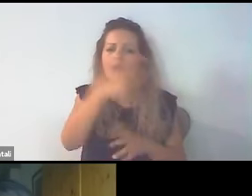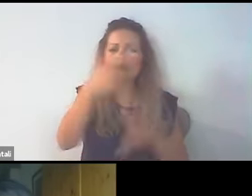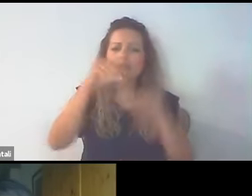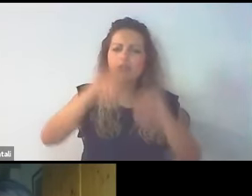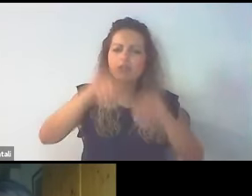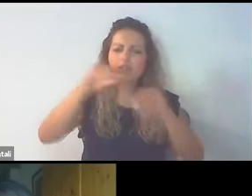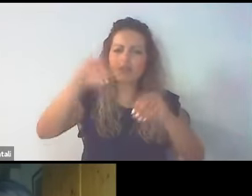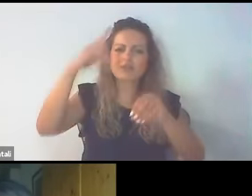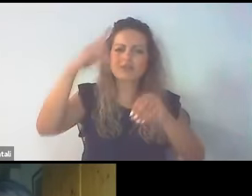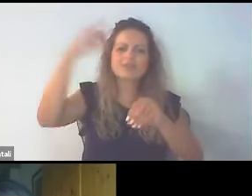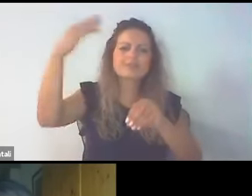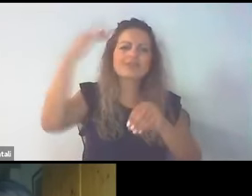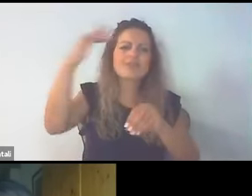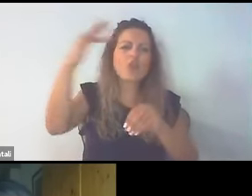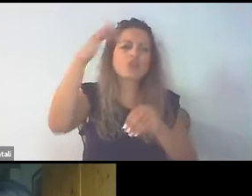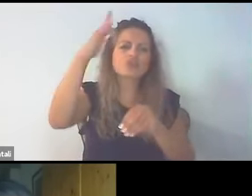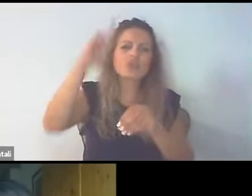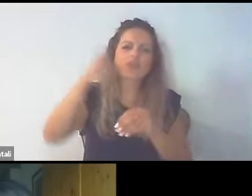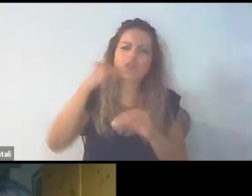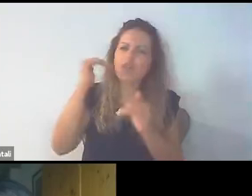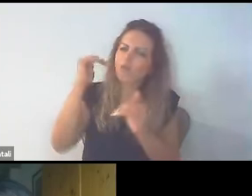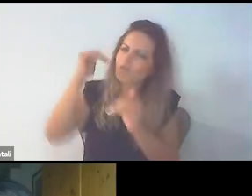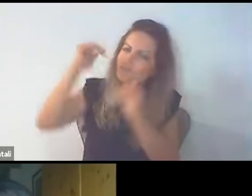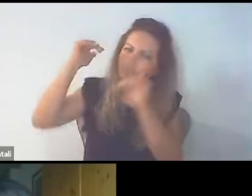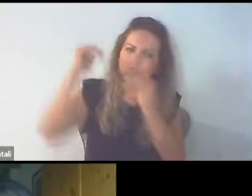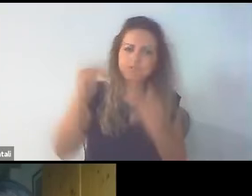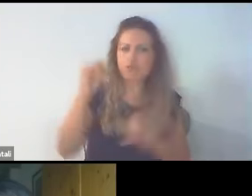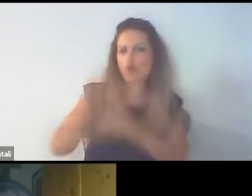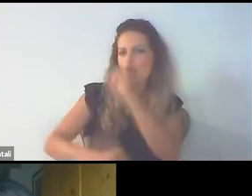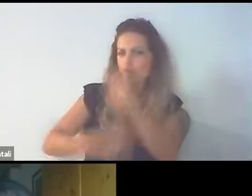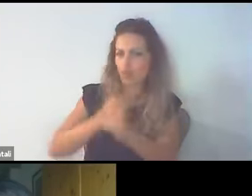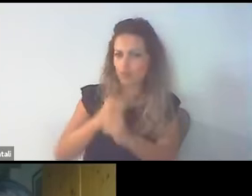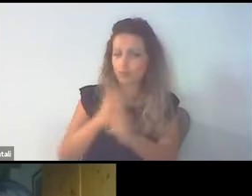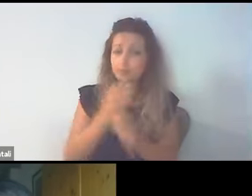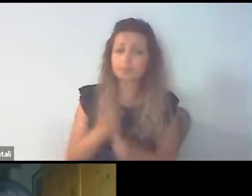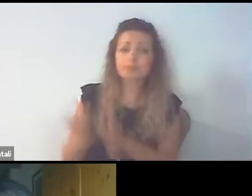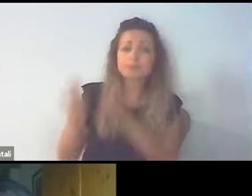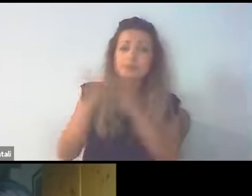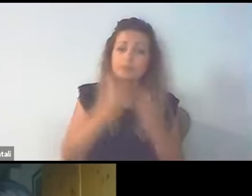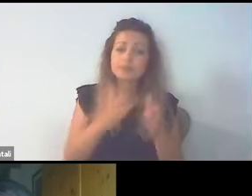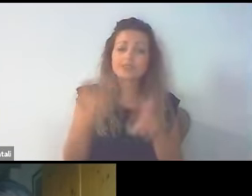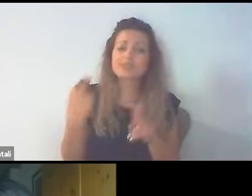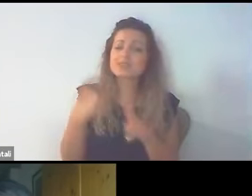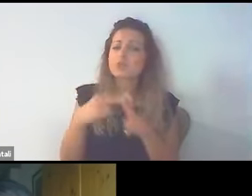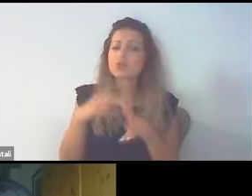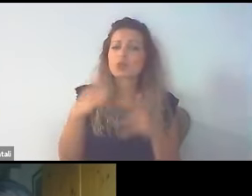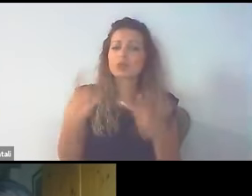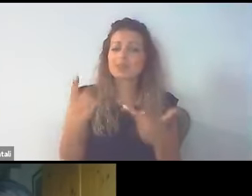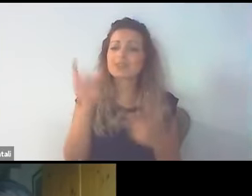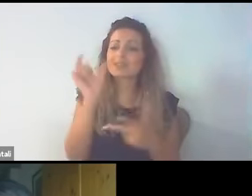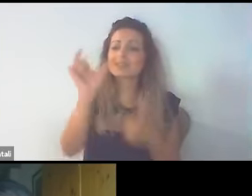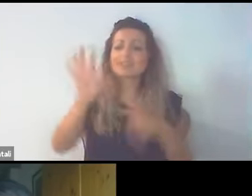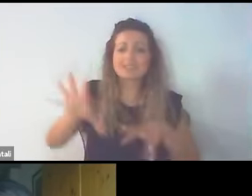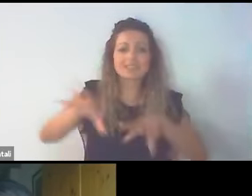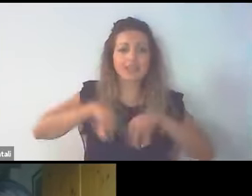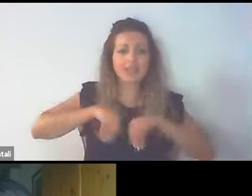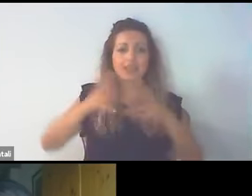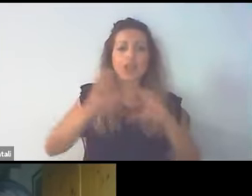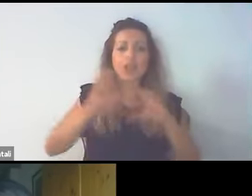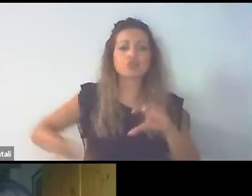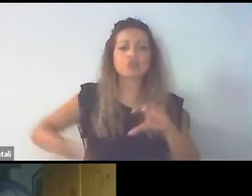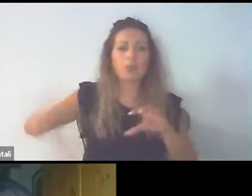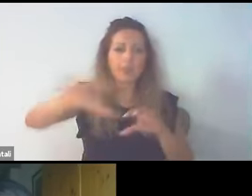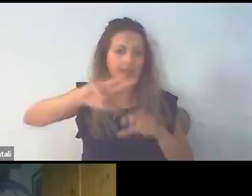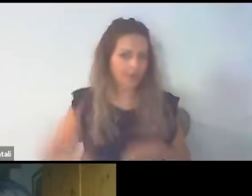να δώσω μεγάλη έμφαση στη σημασία της κατανόησης της συνένεσης σε κάθε τομέα της κοινωνίας και άρα τη σημασία